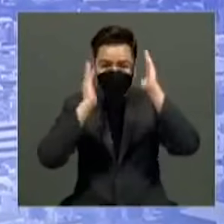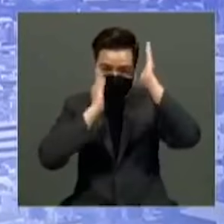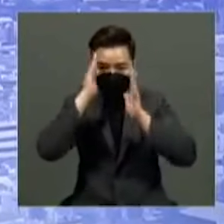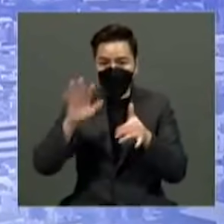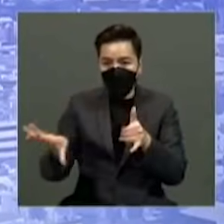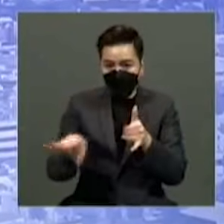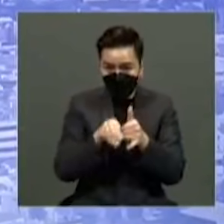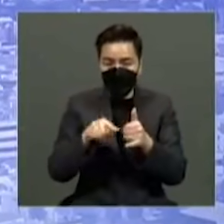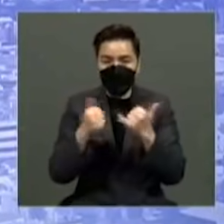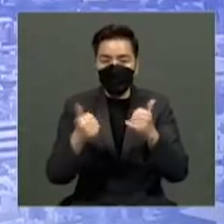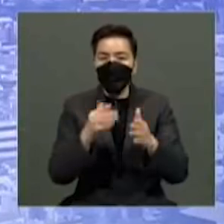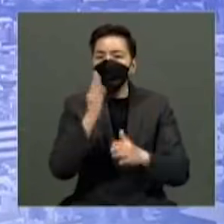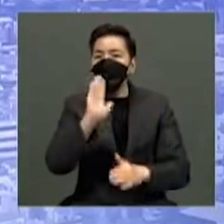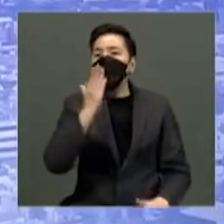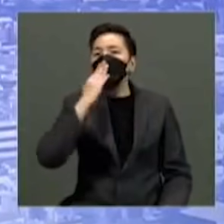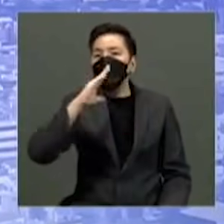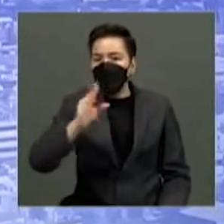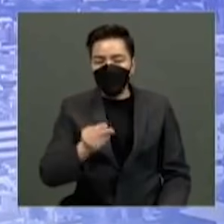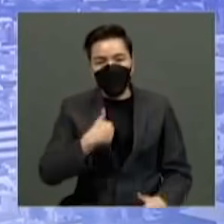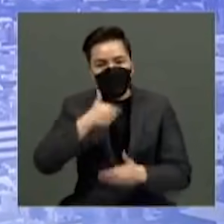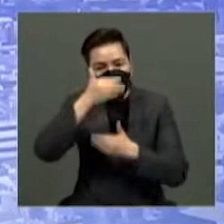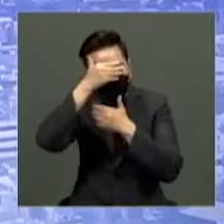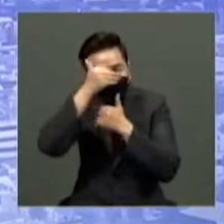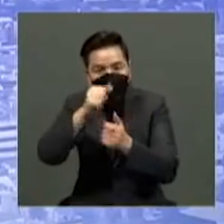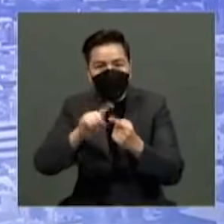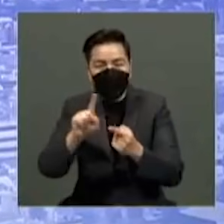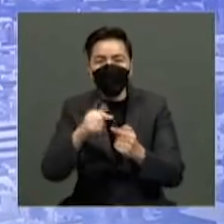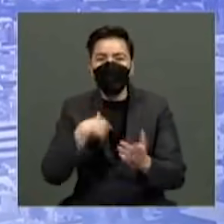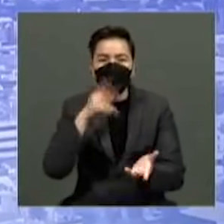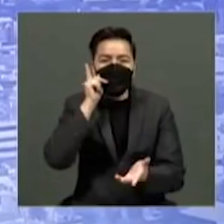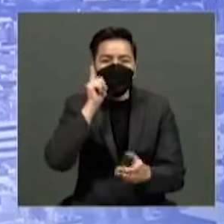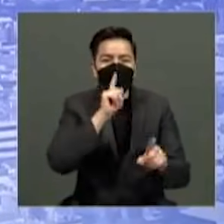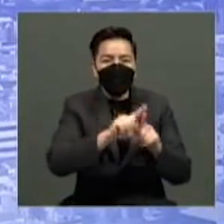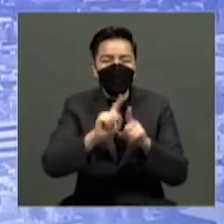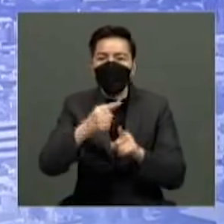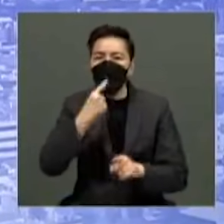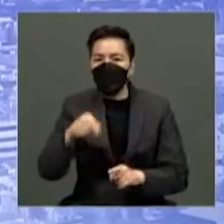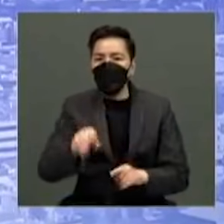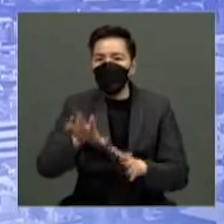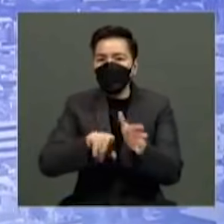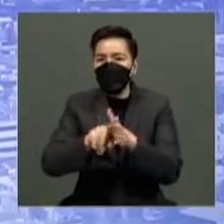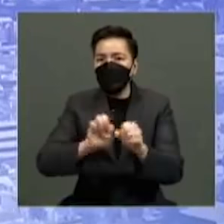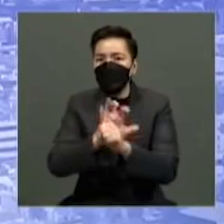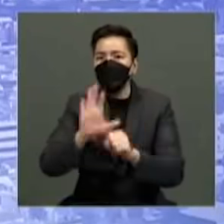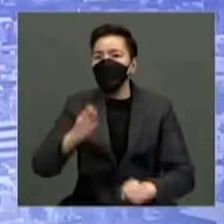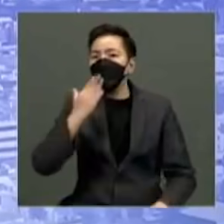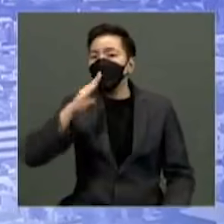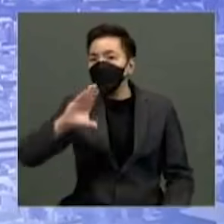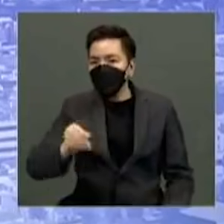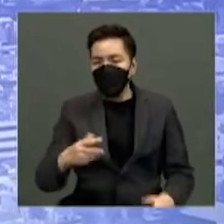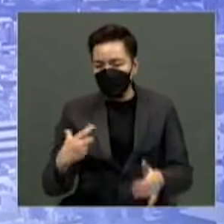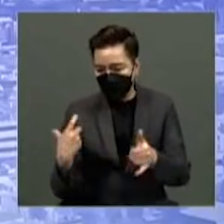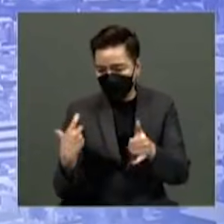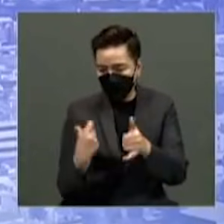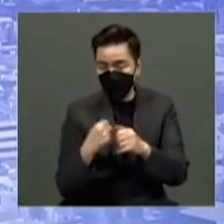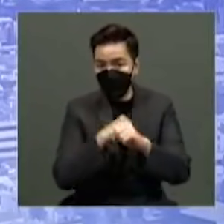ธุ์แอฟริกาใต้เป็นสายพันธุ์ที่เราให้ความสนใจเนื่องจากข้อมูลในขณะนี้บ่งว่าการตอบสนองของวัคซีนนะ